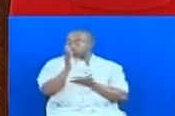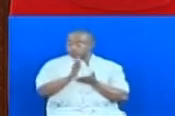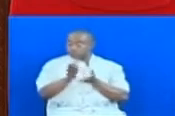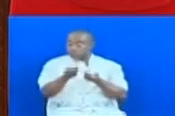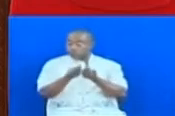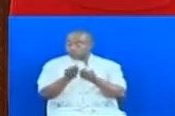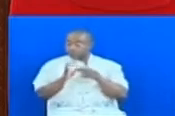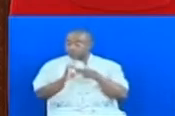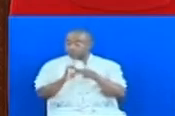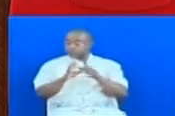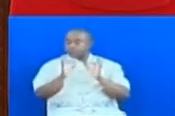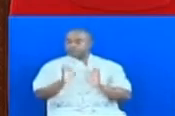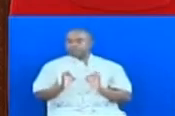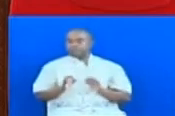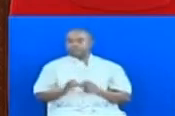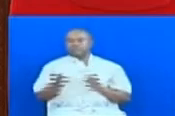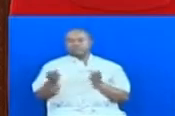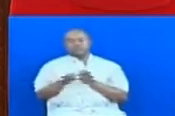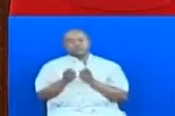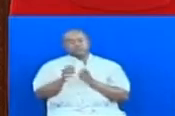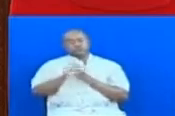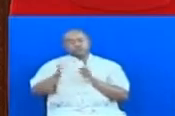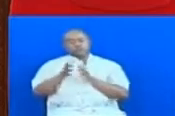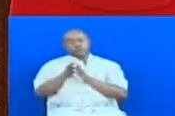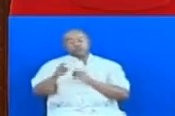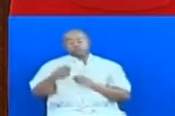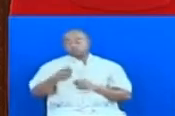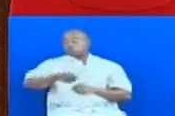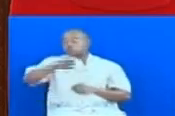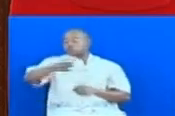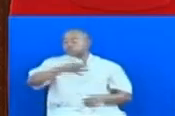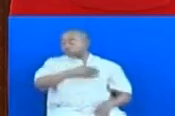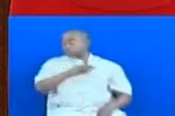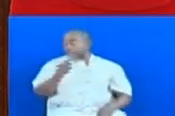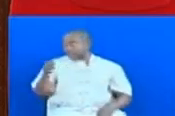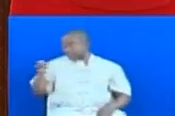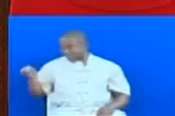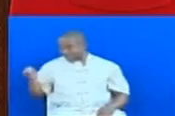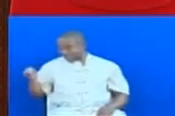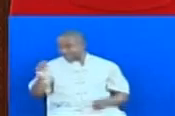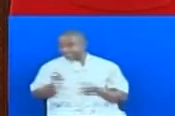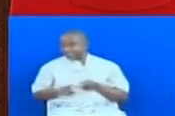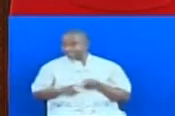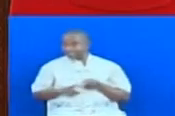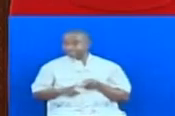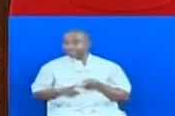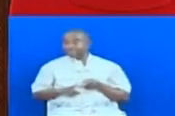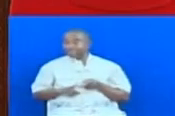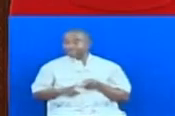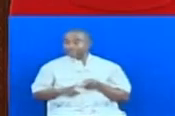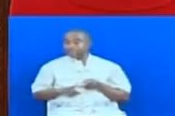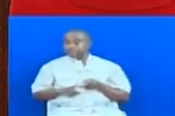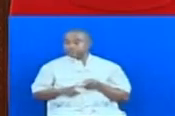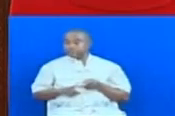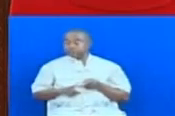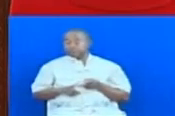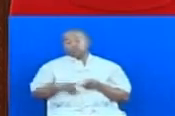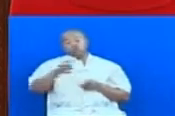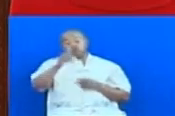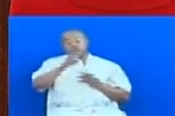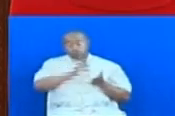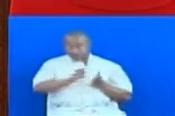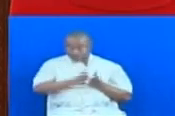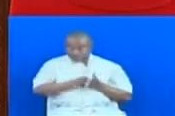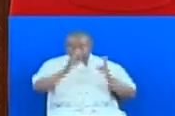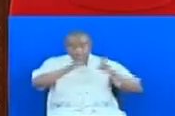yake. Lakini nichukue nafasi hii kupongeza Wizara ya Fedha, nichukue pia nafasi hii kupongeza ofisi ya